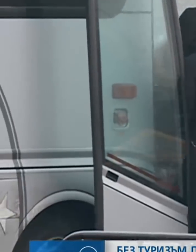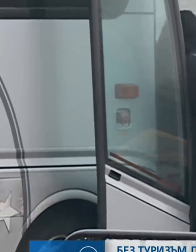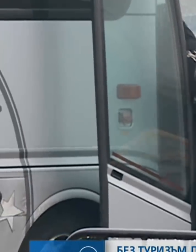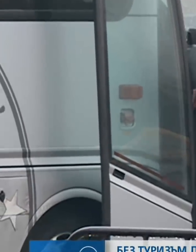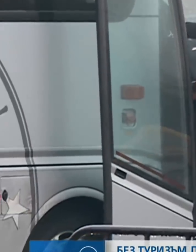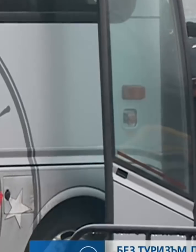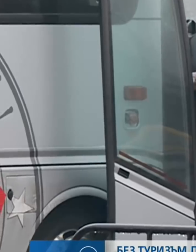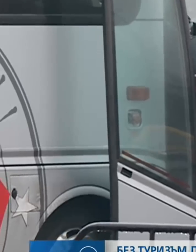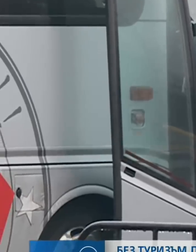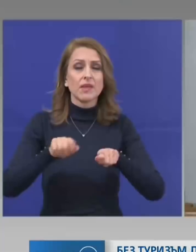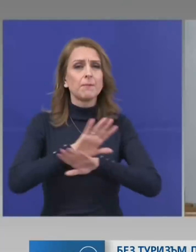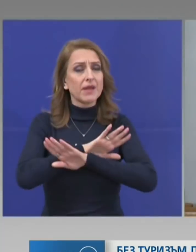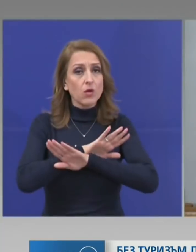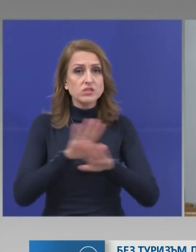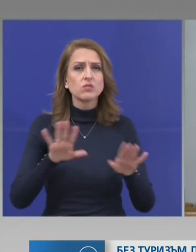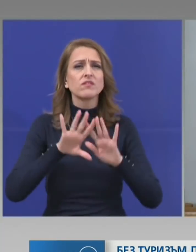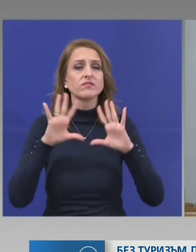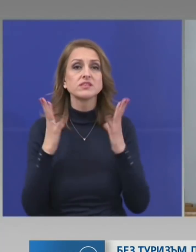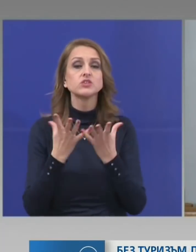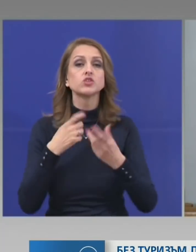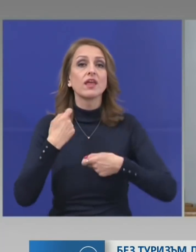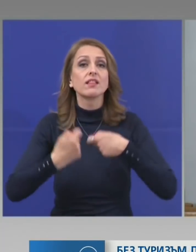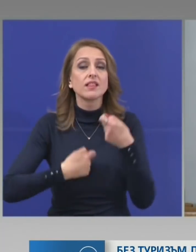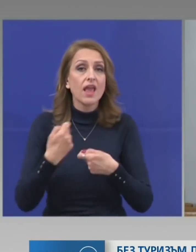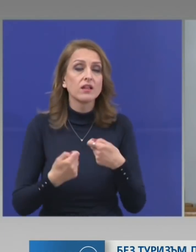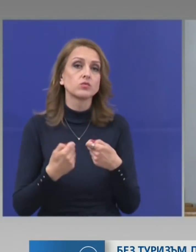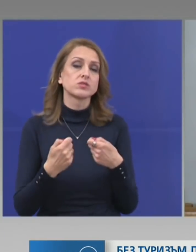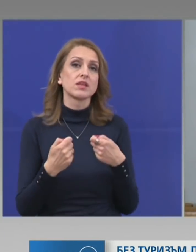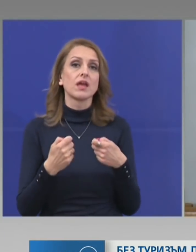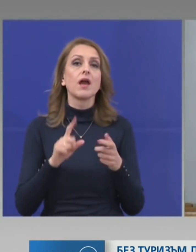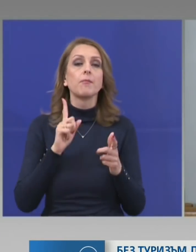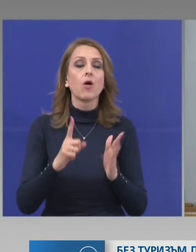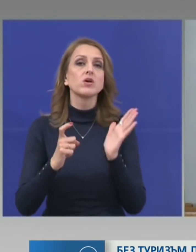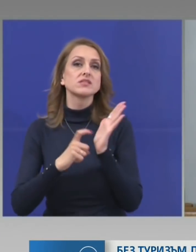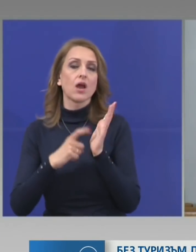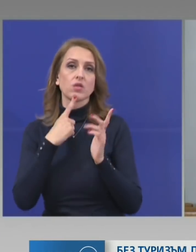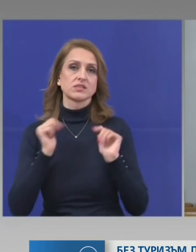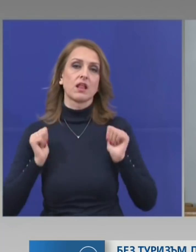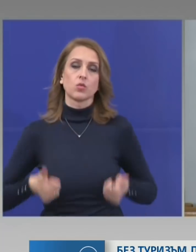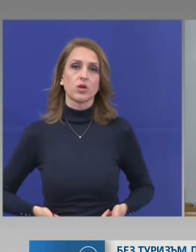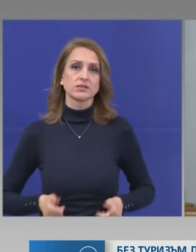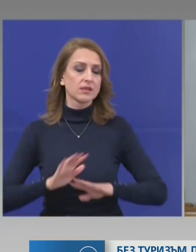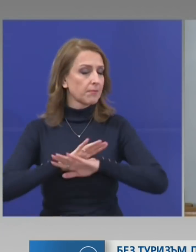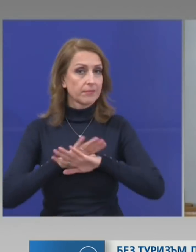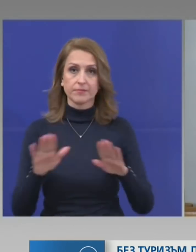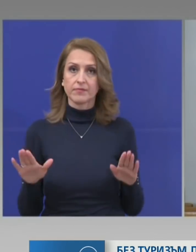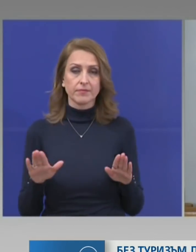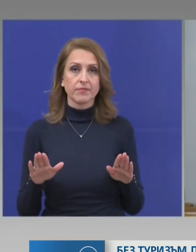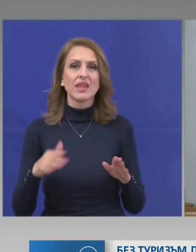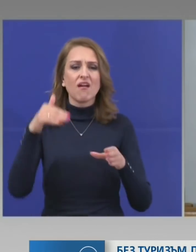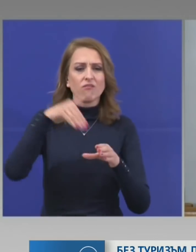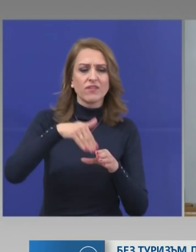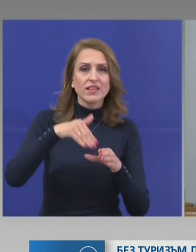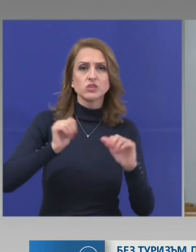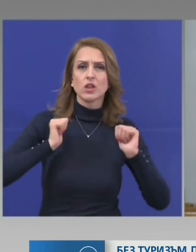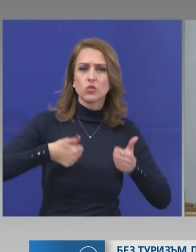преустановени всички действия, дейности по закона за туризма. Основно вътрешен туризъм,